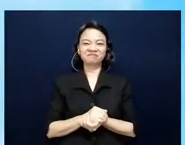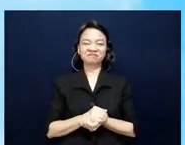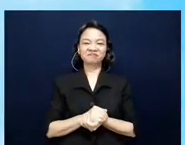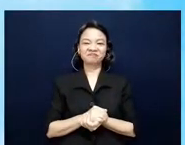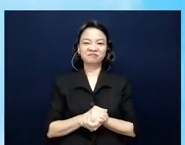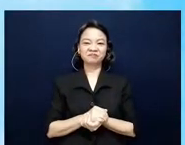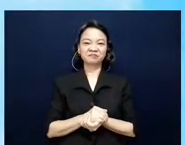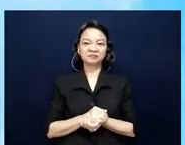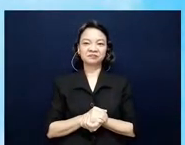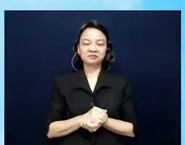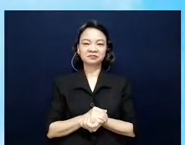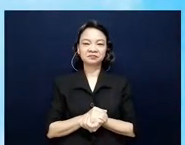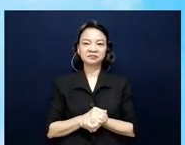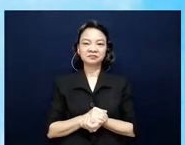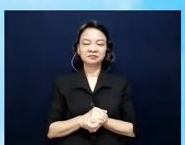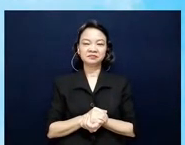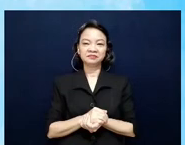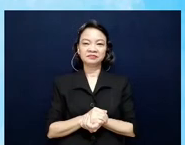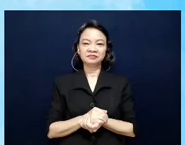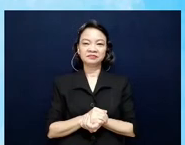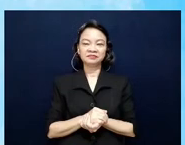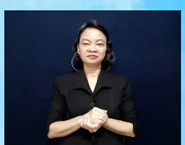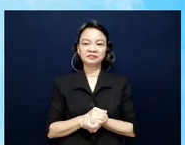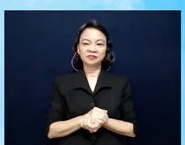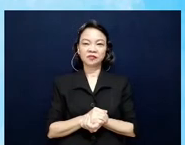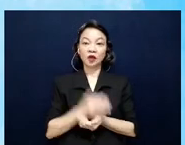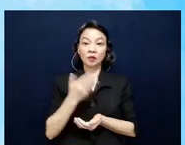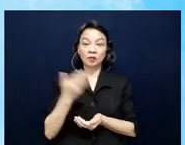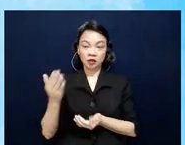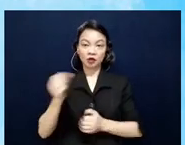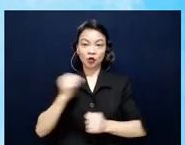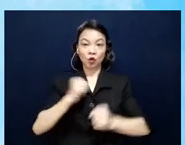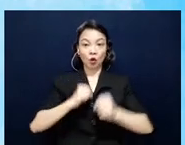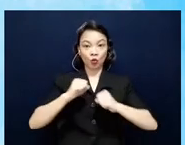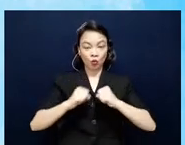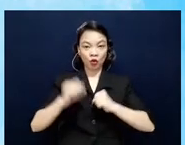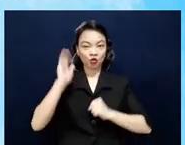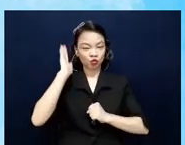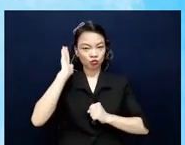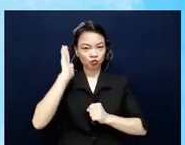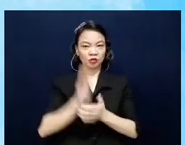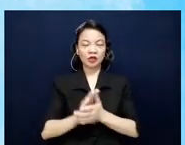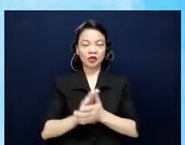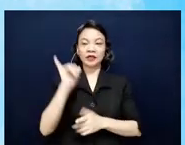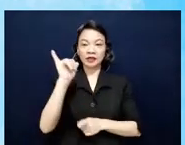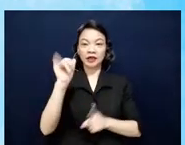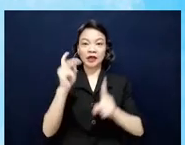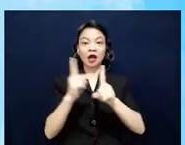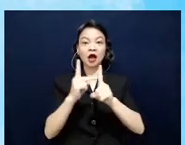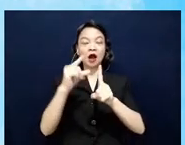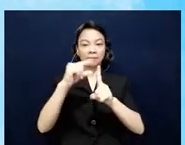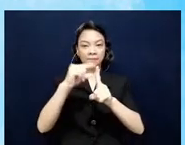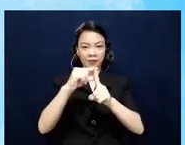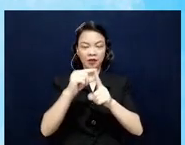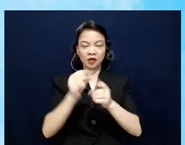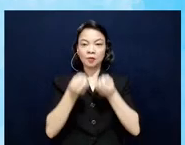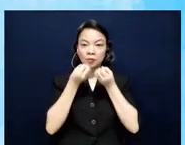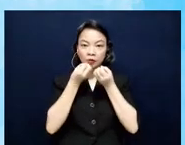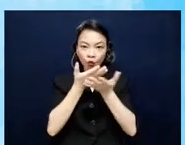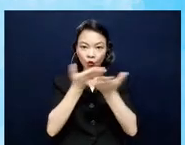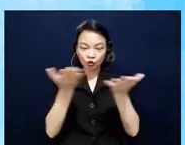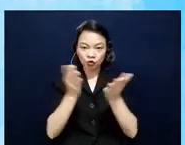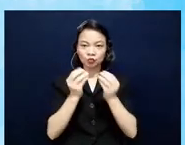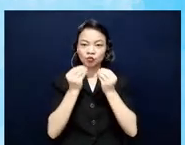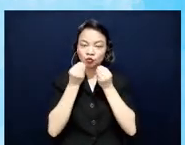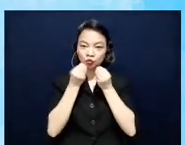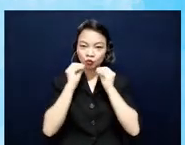Tuh kan, jadi sudah banyak hal yang dilakukan oleh YHP itu sendiri untuk bisa mengedukasi anak-anak muda supaya hidupnya